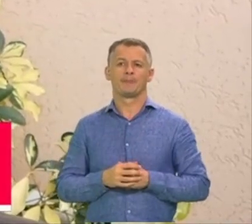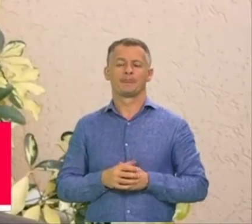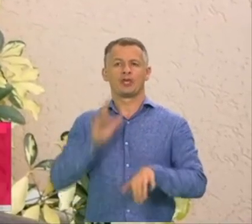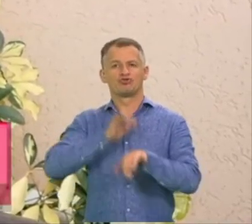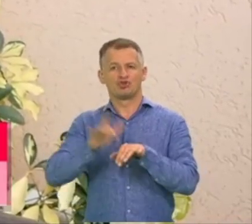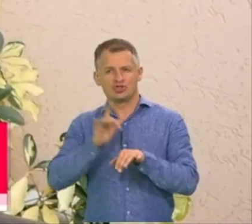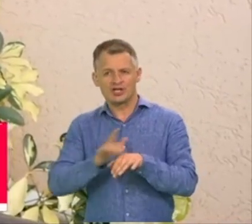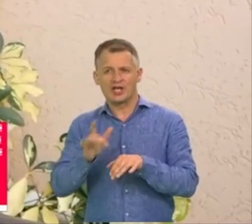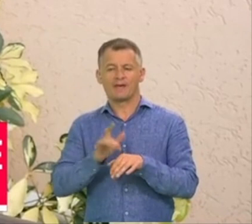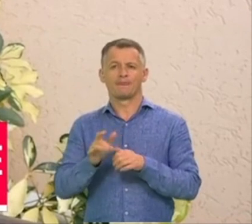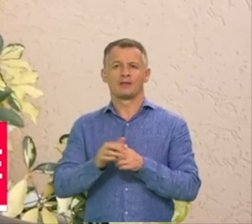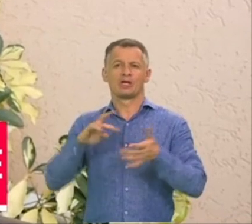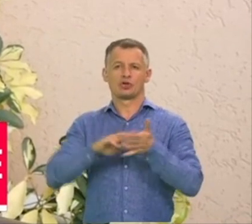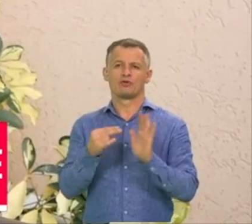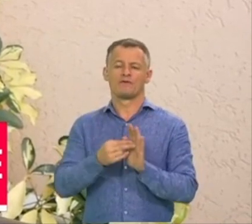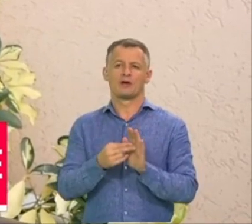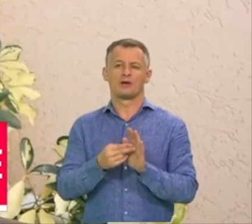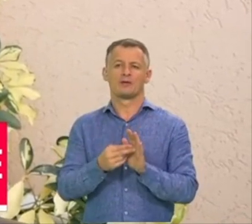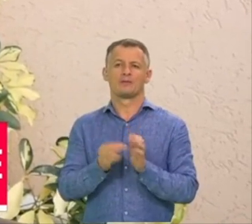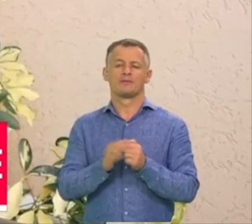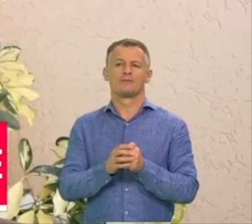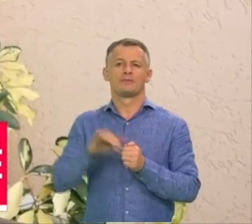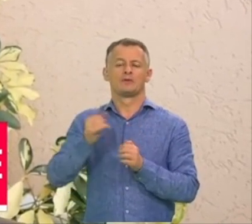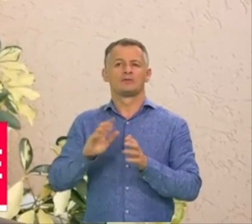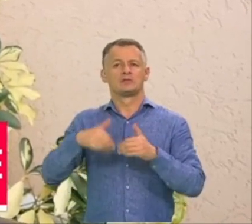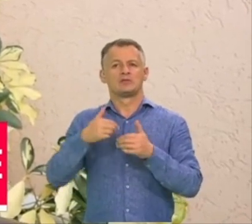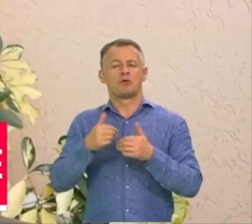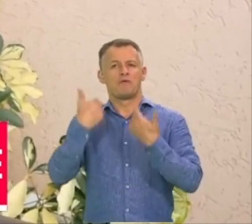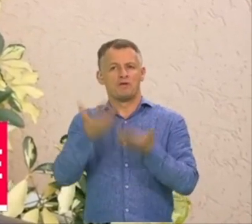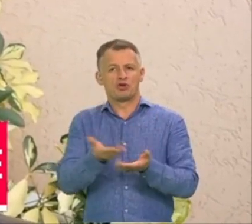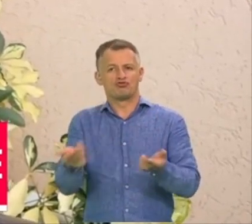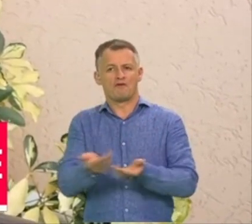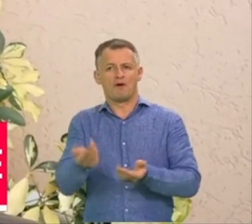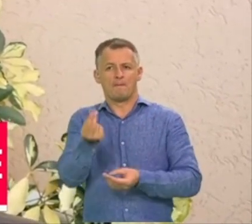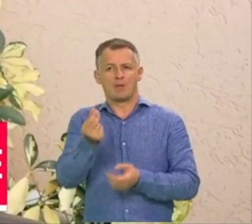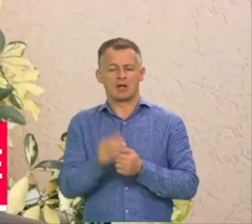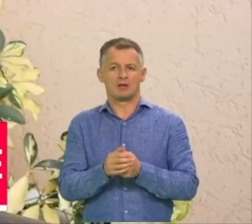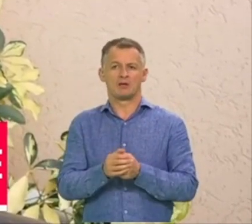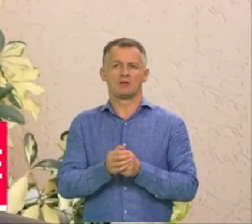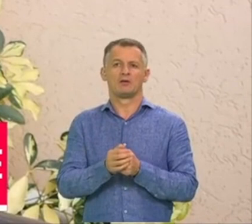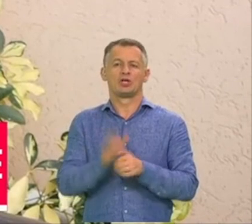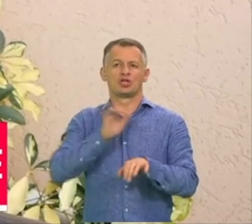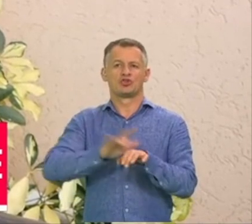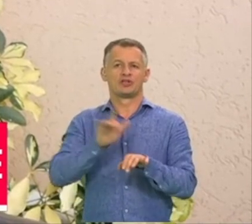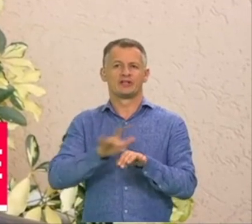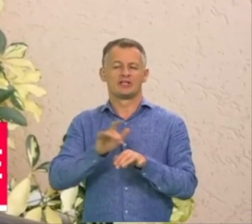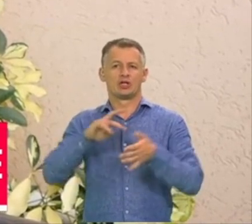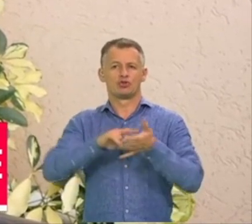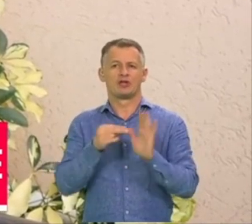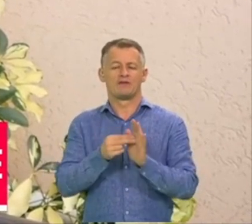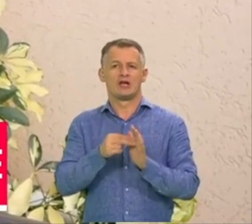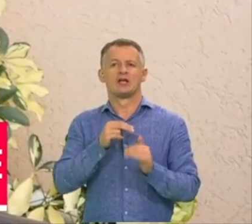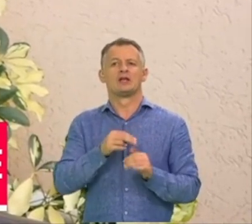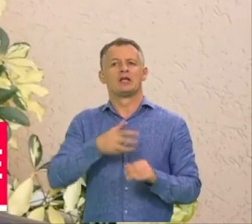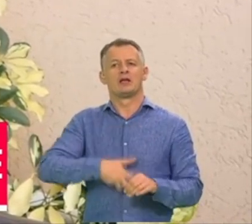încercat, să zic așa, rezolvarea problemelor pe surmasă, s-a oferit niște sume de bani. S-a încercat și o rezolvare